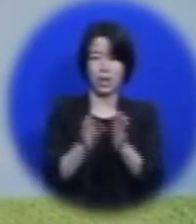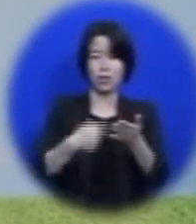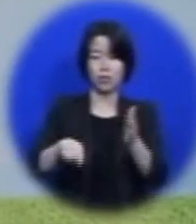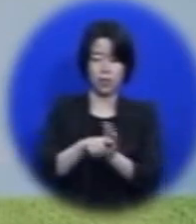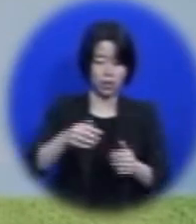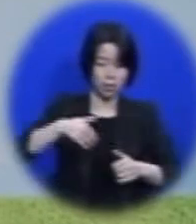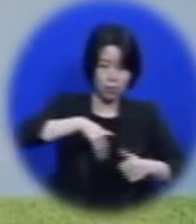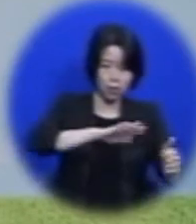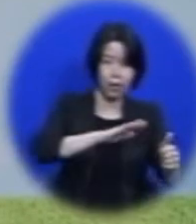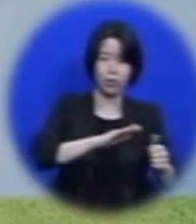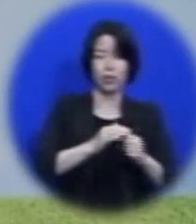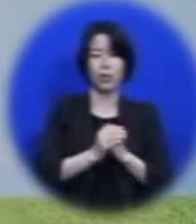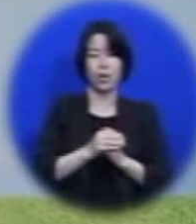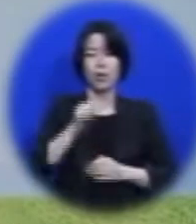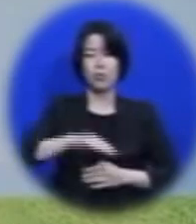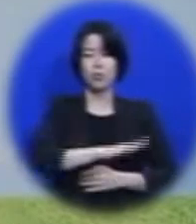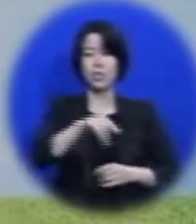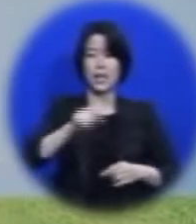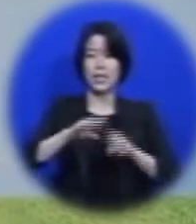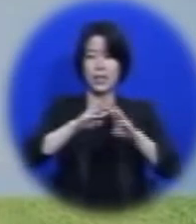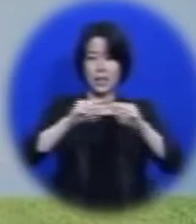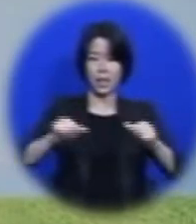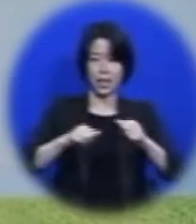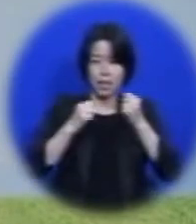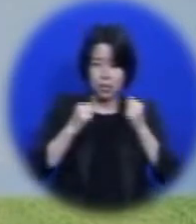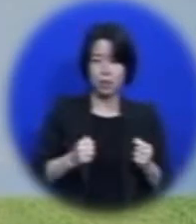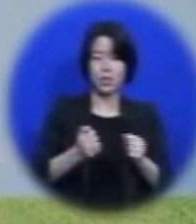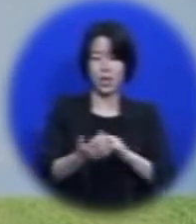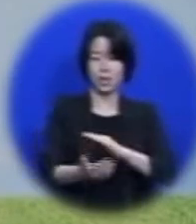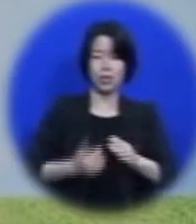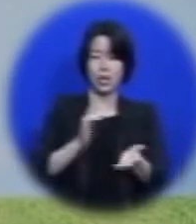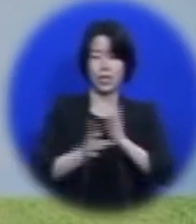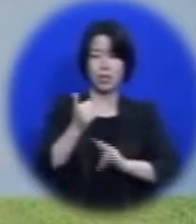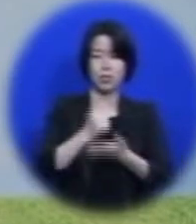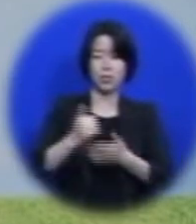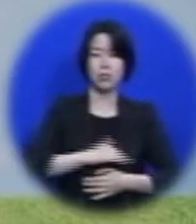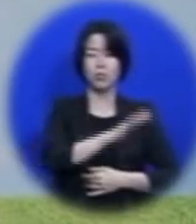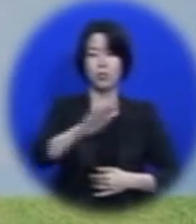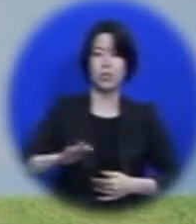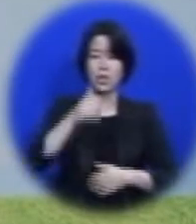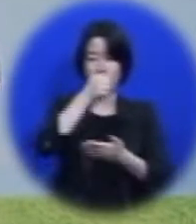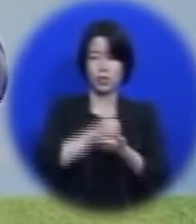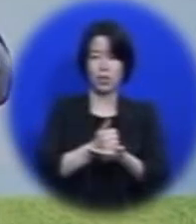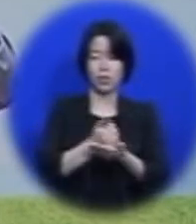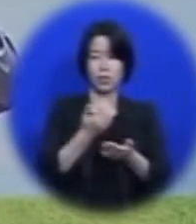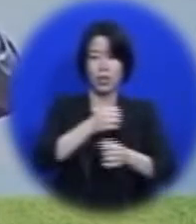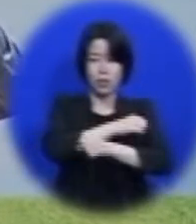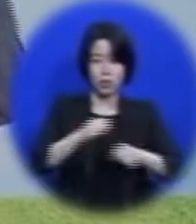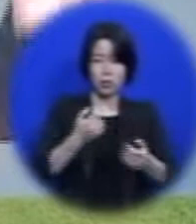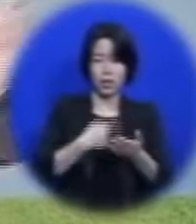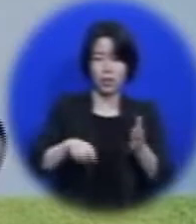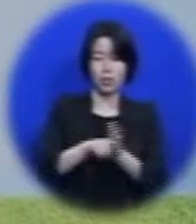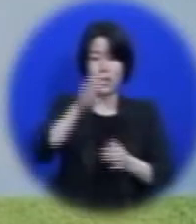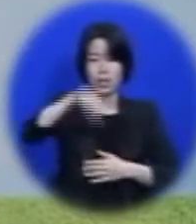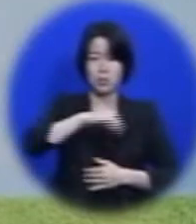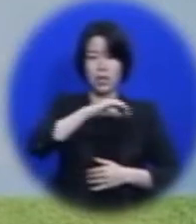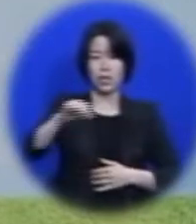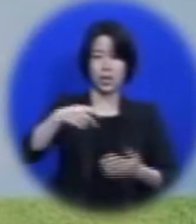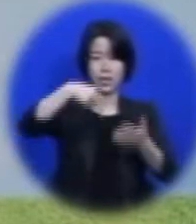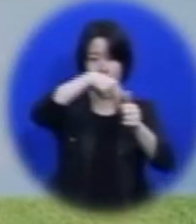보내셨고 우리가 이 땅에 존재하기도 전에 예수님은 우리의 죄를 용서하시려고 십자가에 달려 죽으셨고